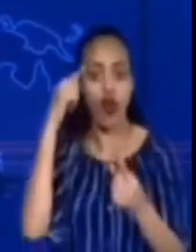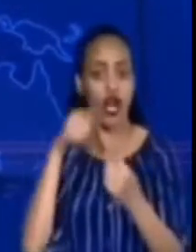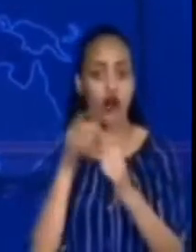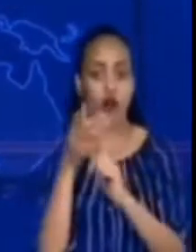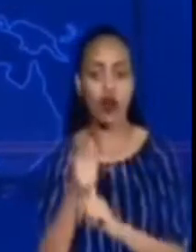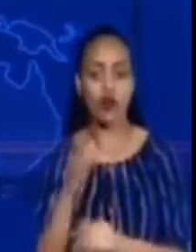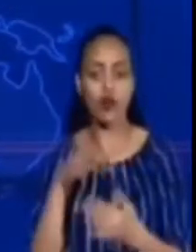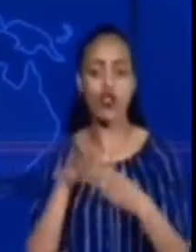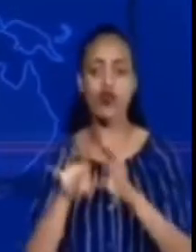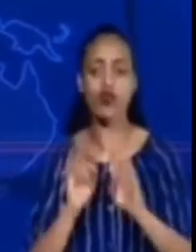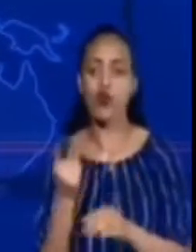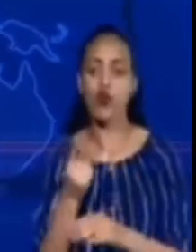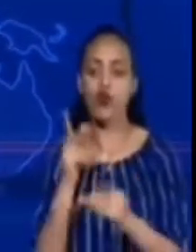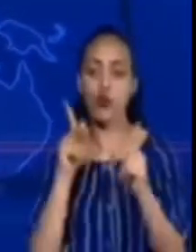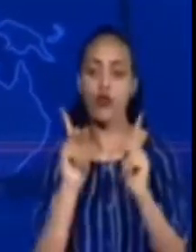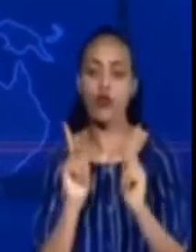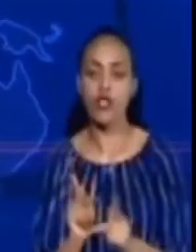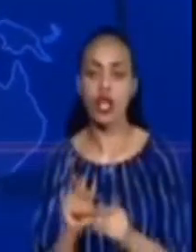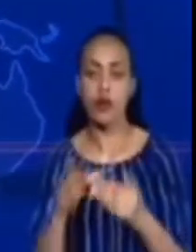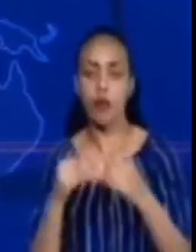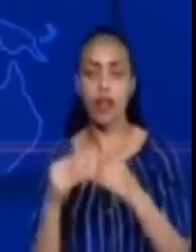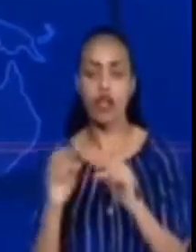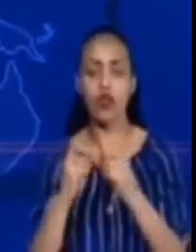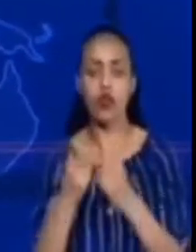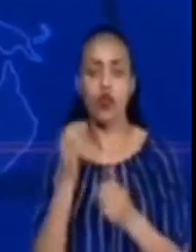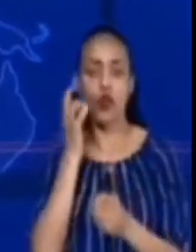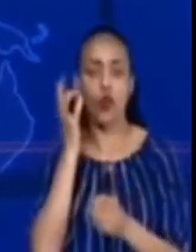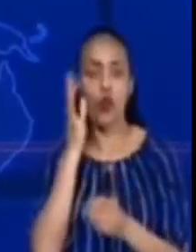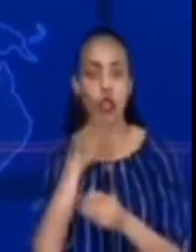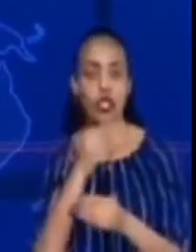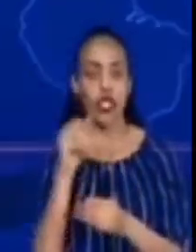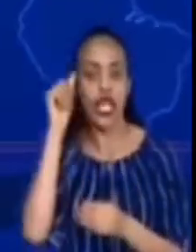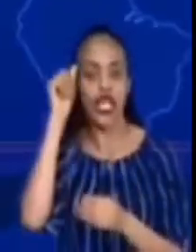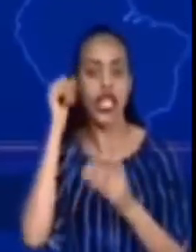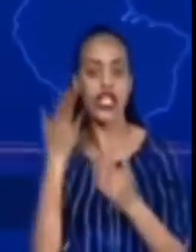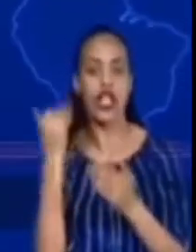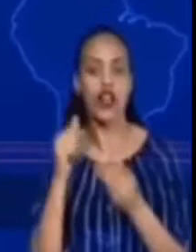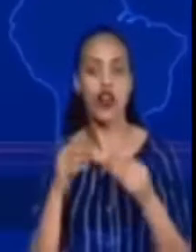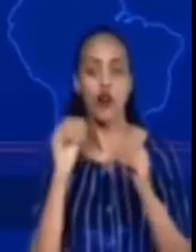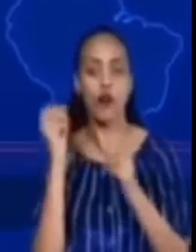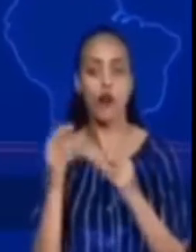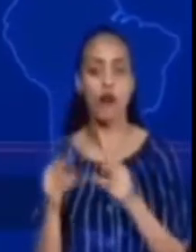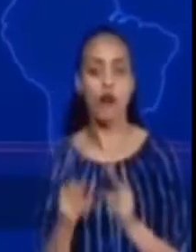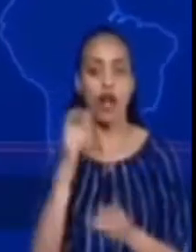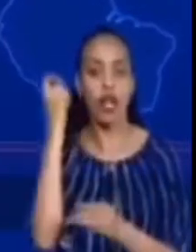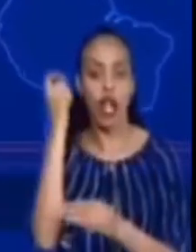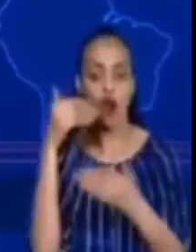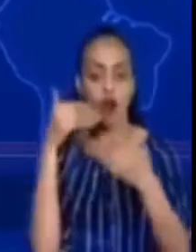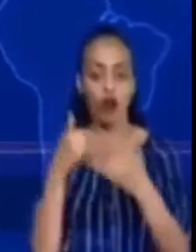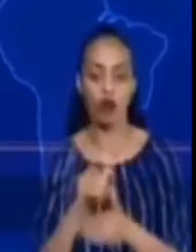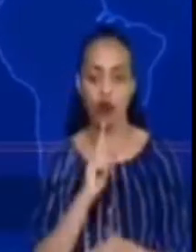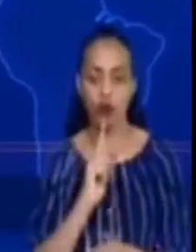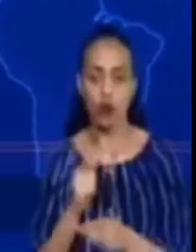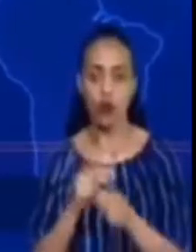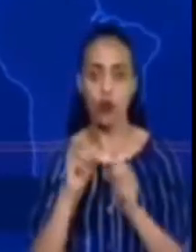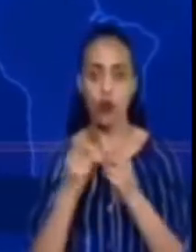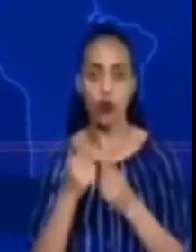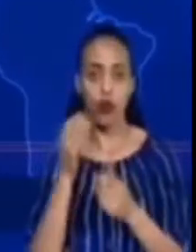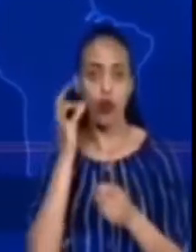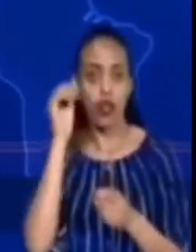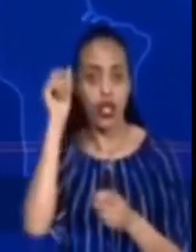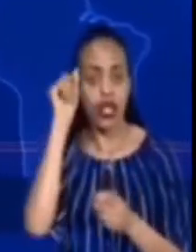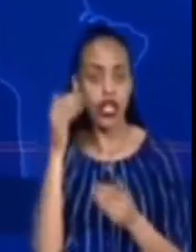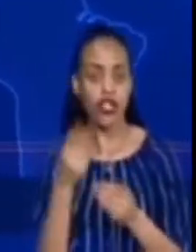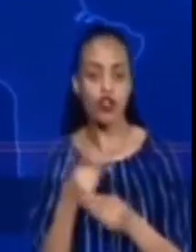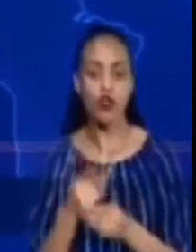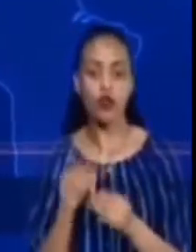ይመሰረታል እንዴ ኢትዮጵያ ውስጥ እኮ ሁለት ገዳዳ ታሪክ ነው ያለው አንደኛው በዚህ በኩል የኢትዮጵያ 3000